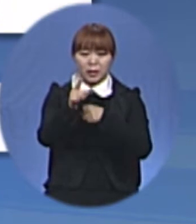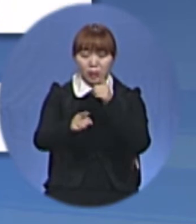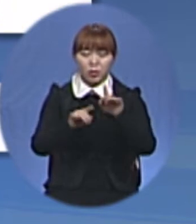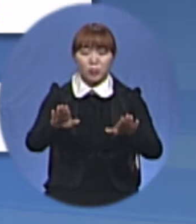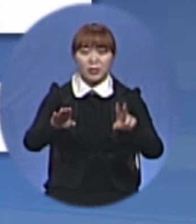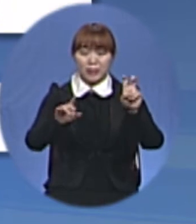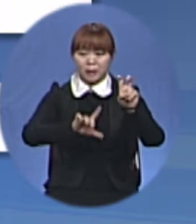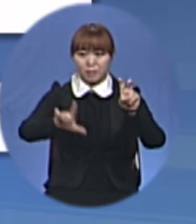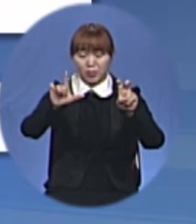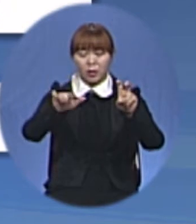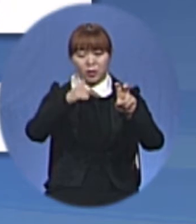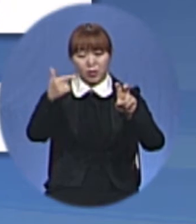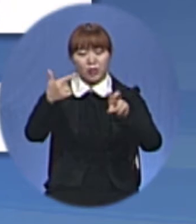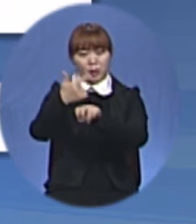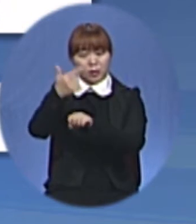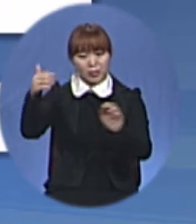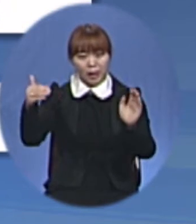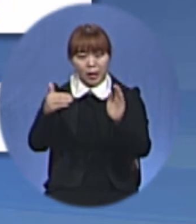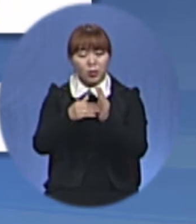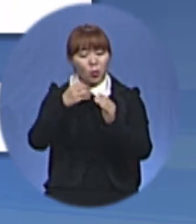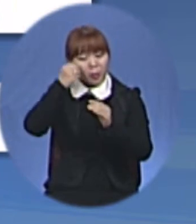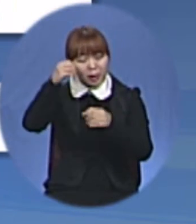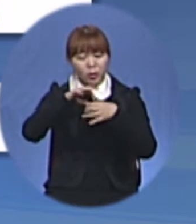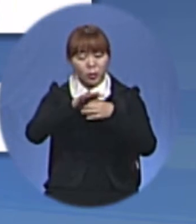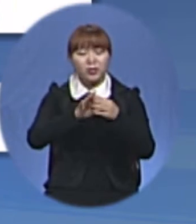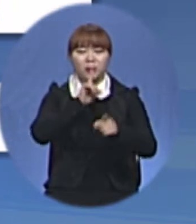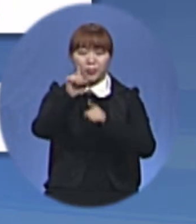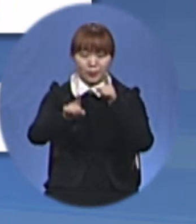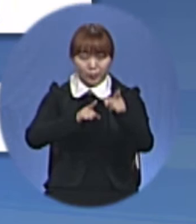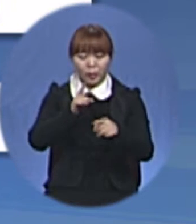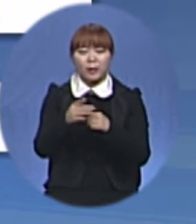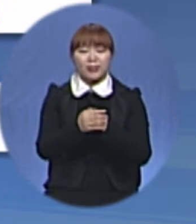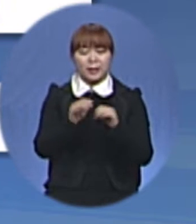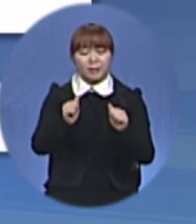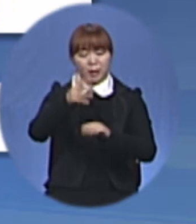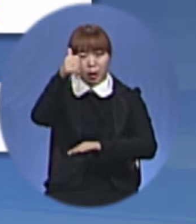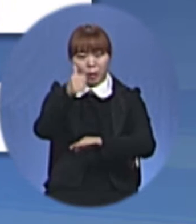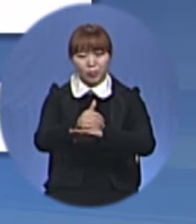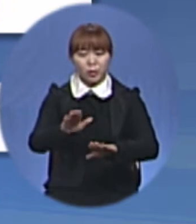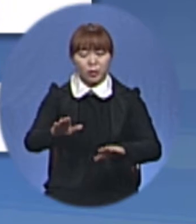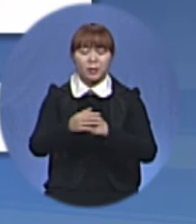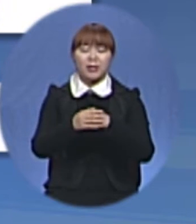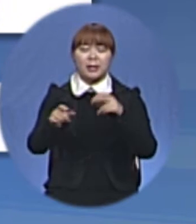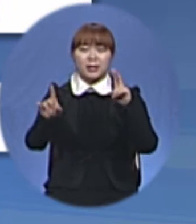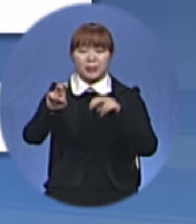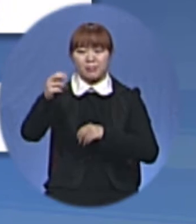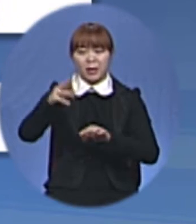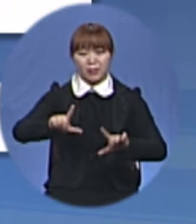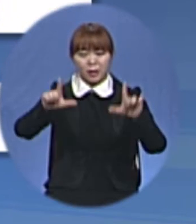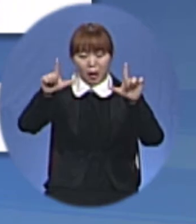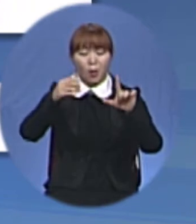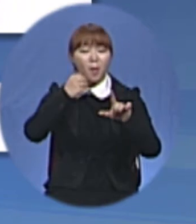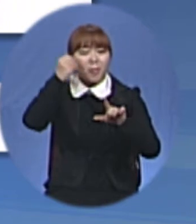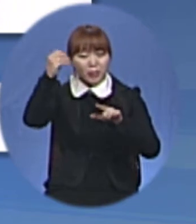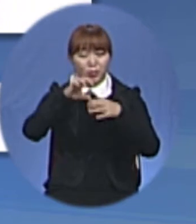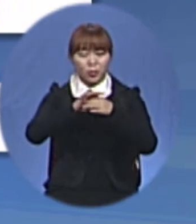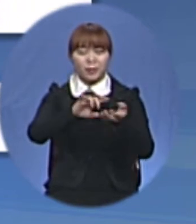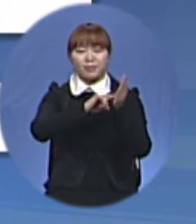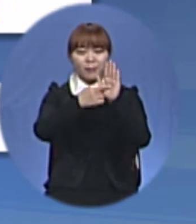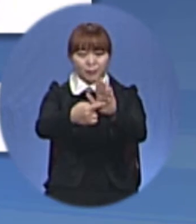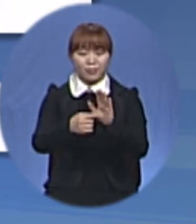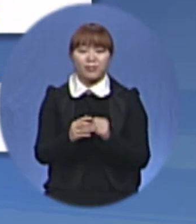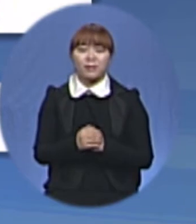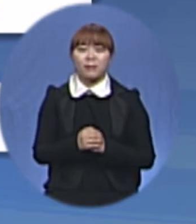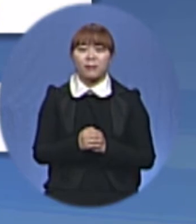오는 20일 오후 6시까지 공모전 홈페이지를 통해 접수하며 심사 결과는 이달 28일 공모전 홈페이지를 통해 발표됩니다.